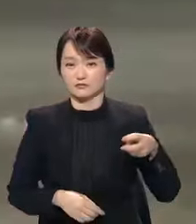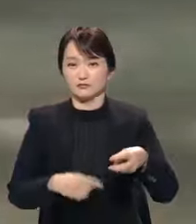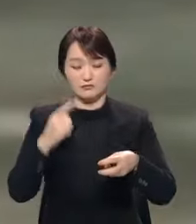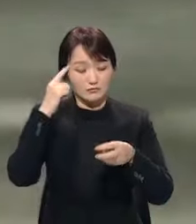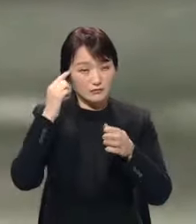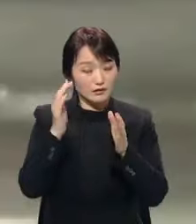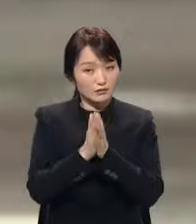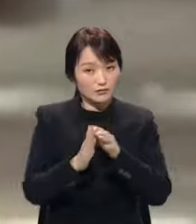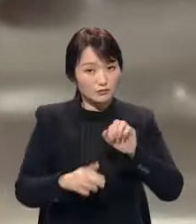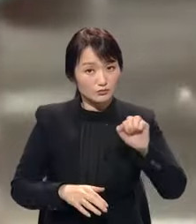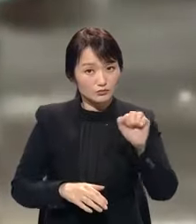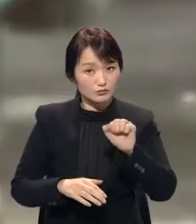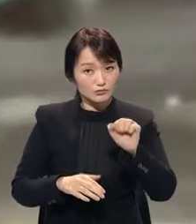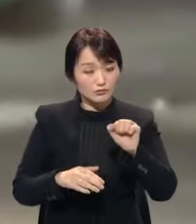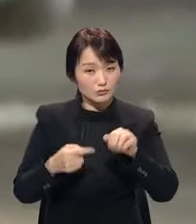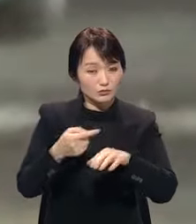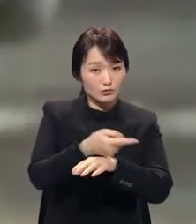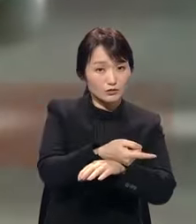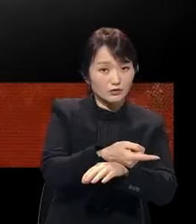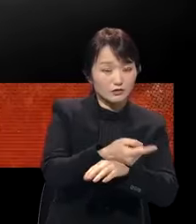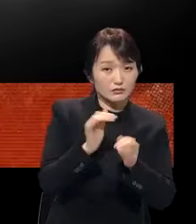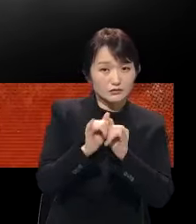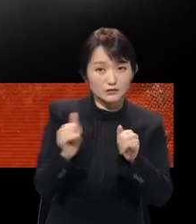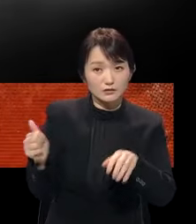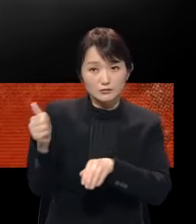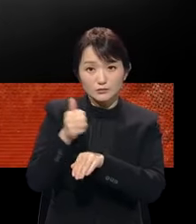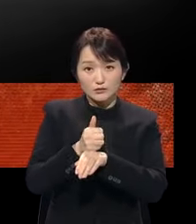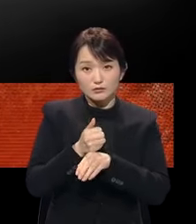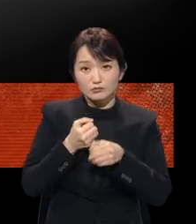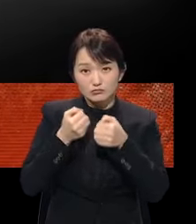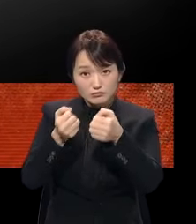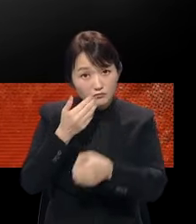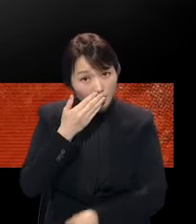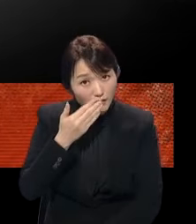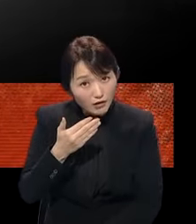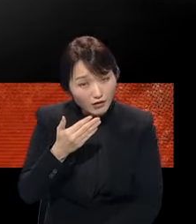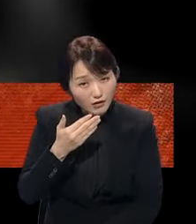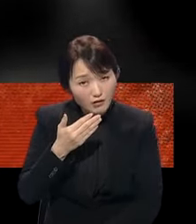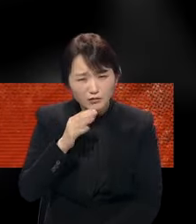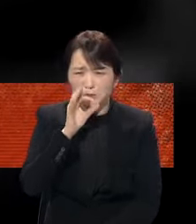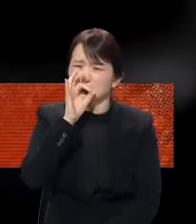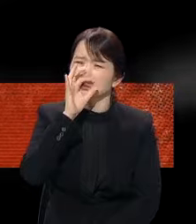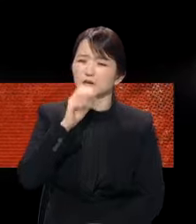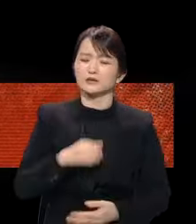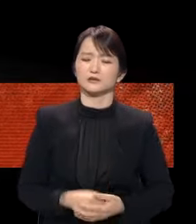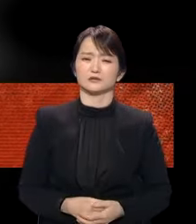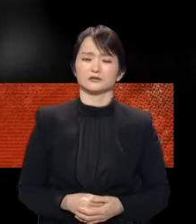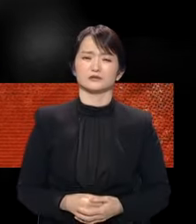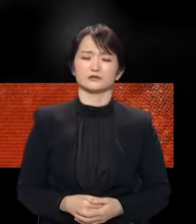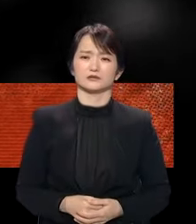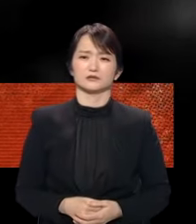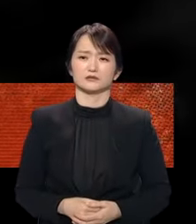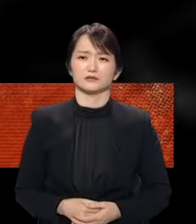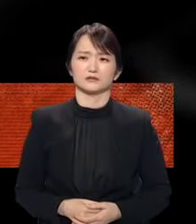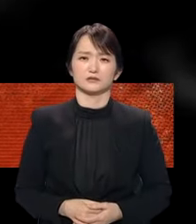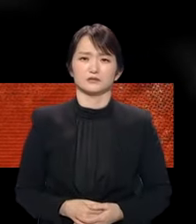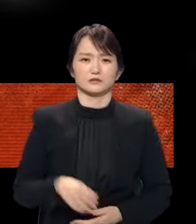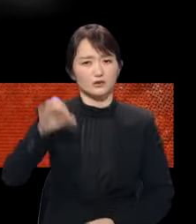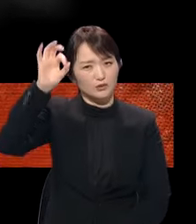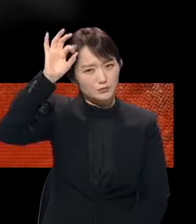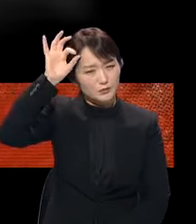저게 앞이 보입니까, 저게? 안 보이죠. 이게 지난 12일 새벽 1시 정도에 포항 영일해수욕장